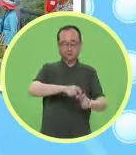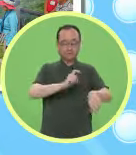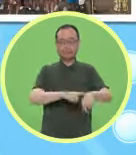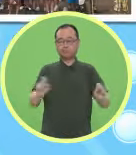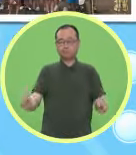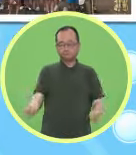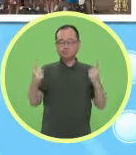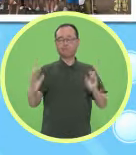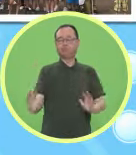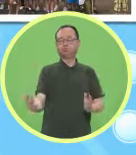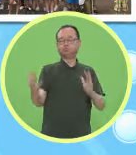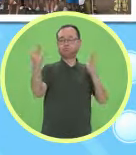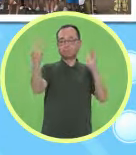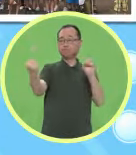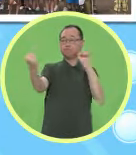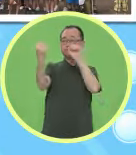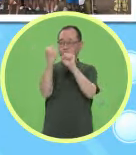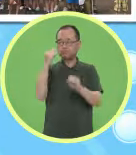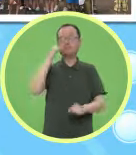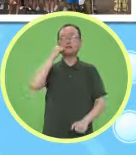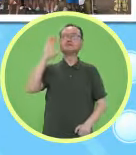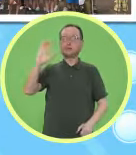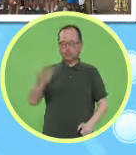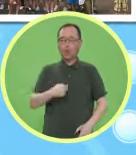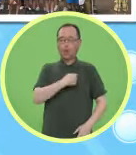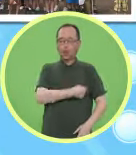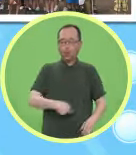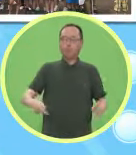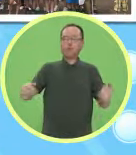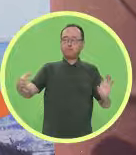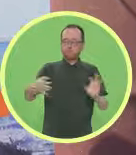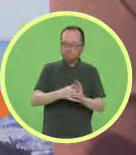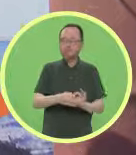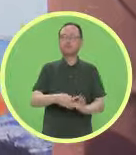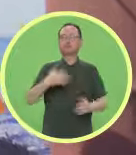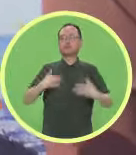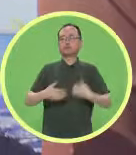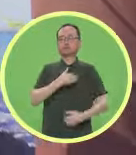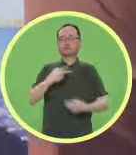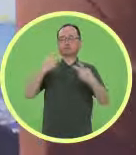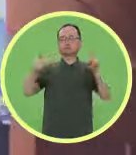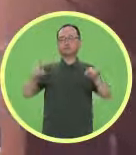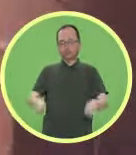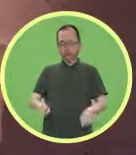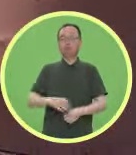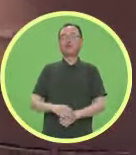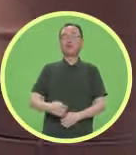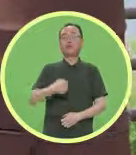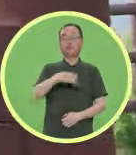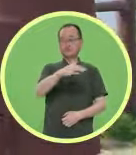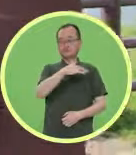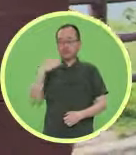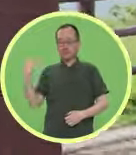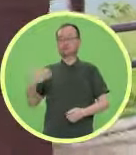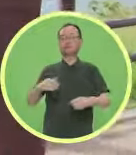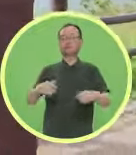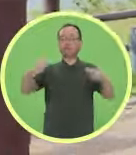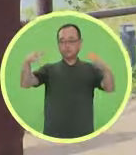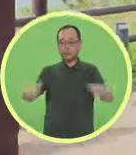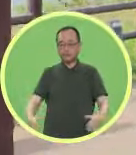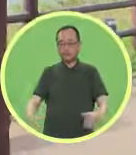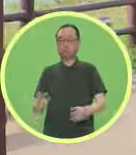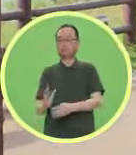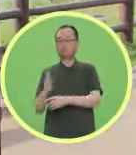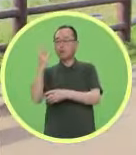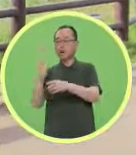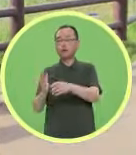刻にのろしを上げ、顔を合わせなくてもつながりを感じられるイベントです。 私たちはドラム缶でのろしを上げますが、